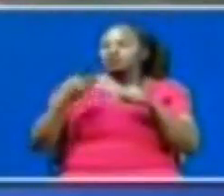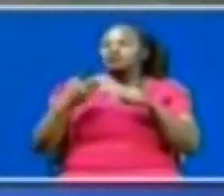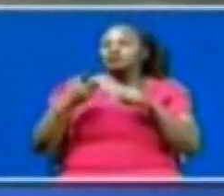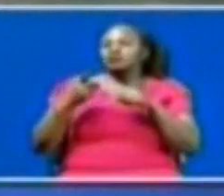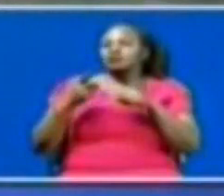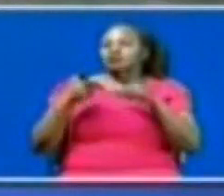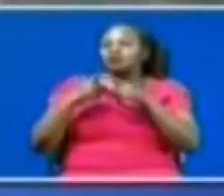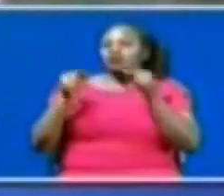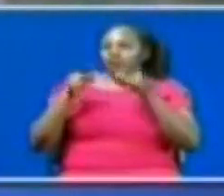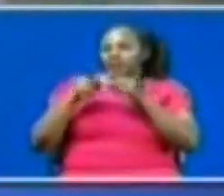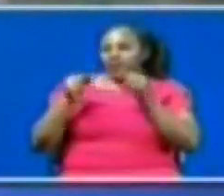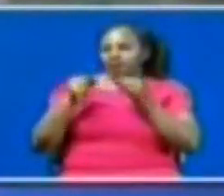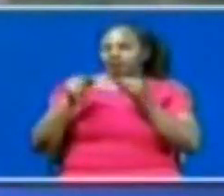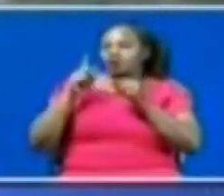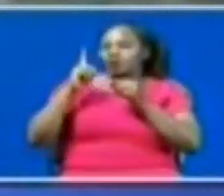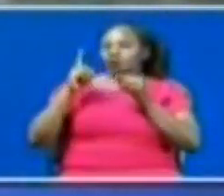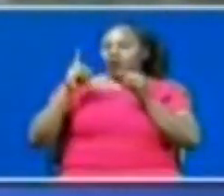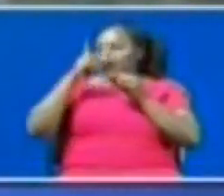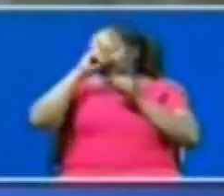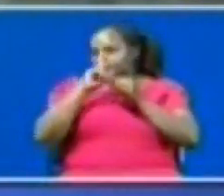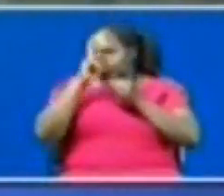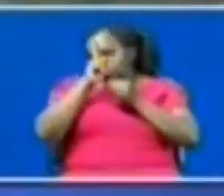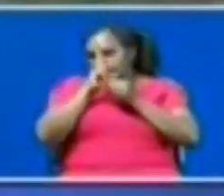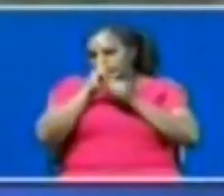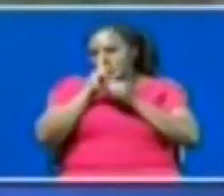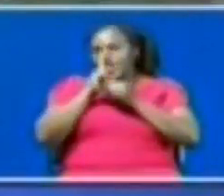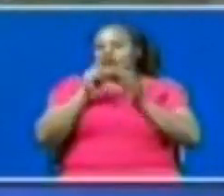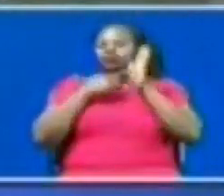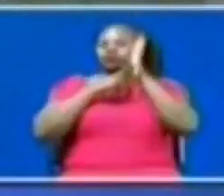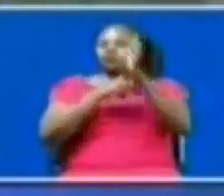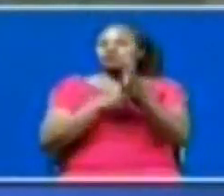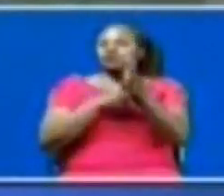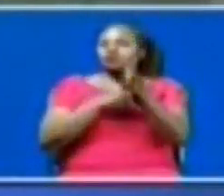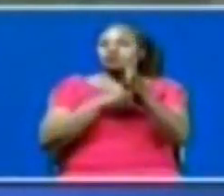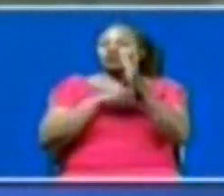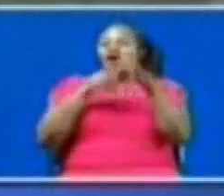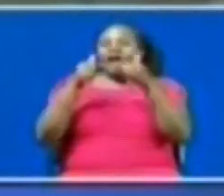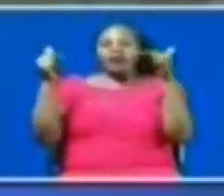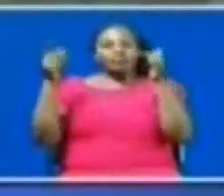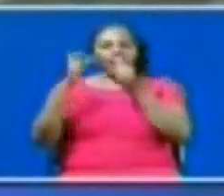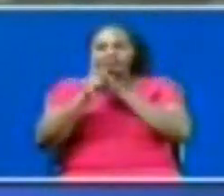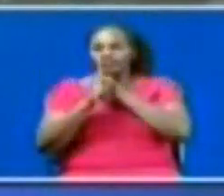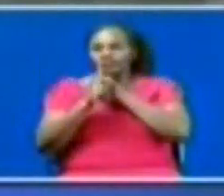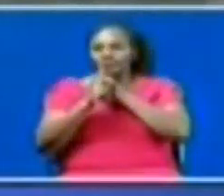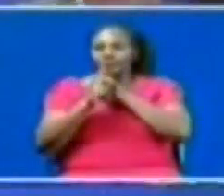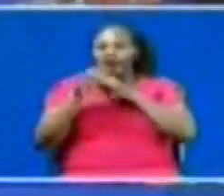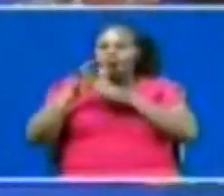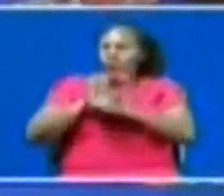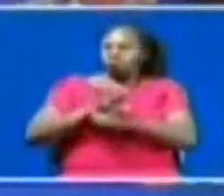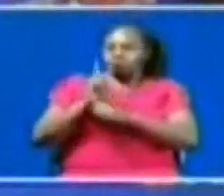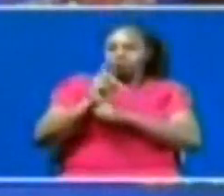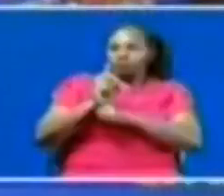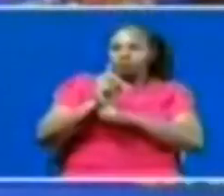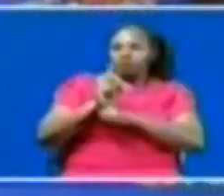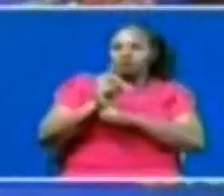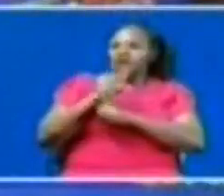tunatoa statement moja kali sana kuonyesha kwamba hakuna uadui, hakuna uhasama. Jamii